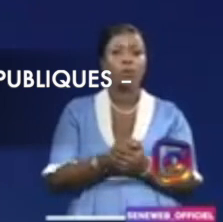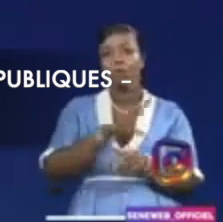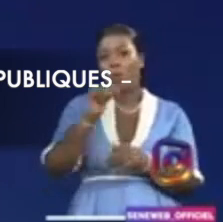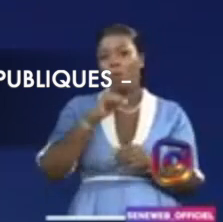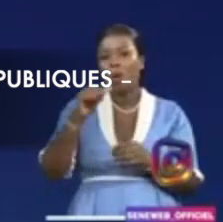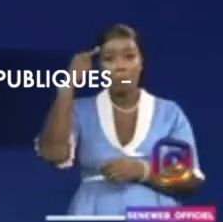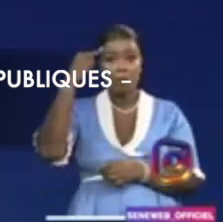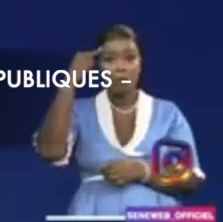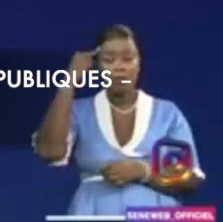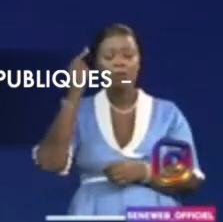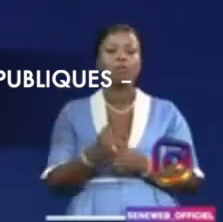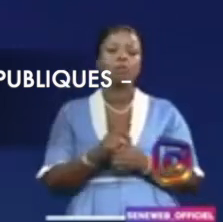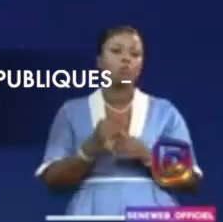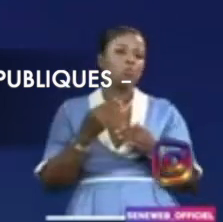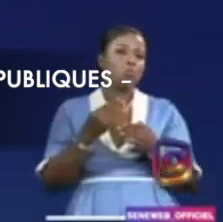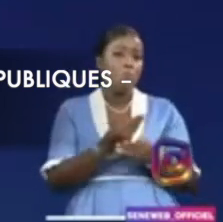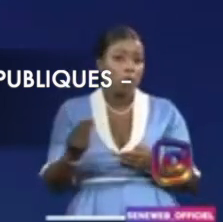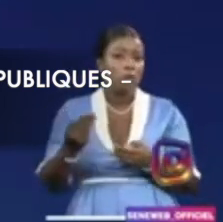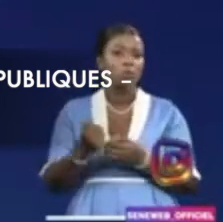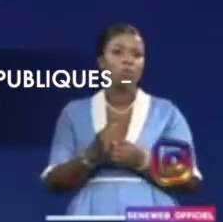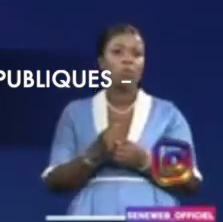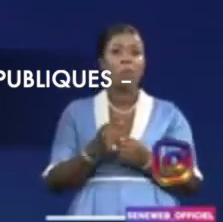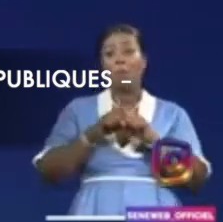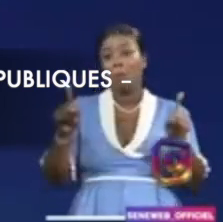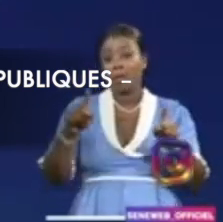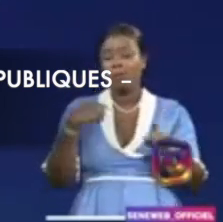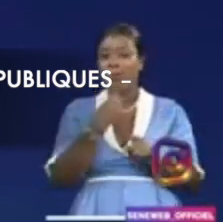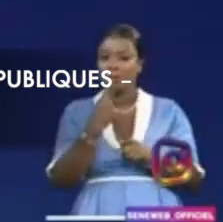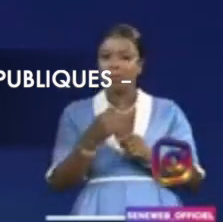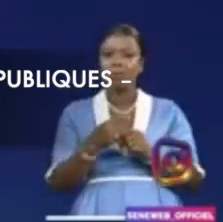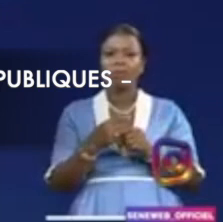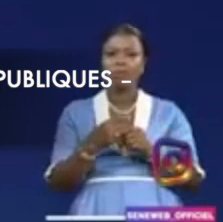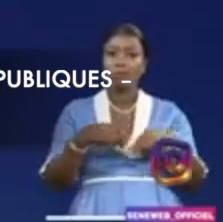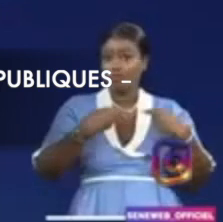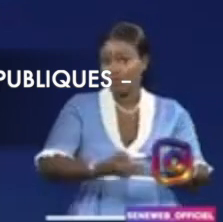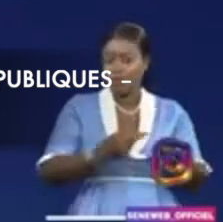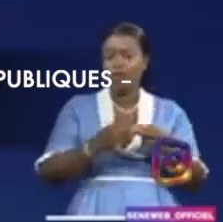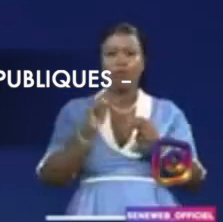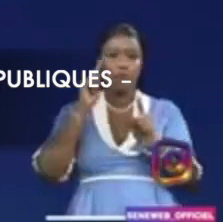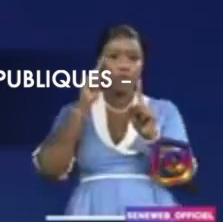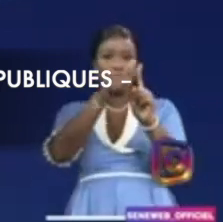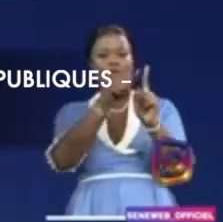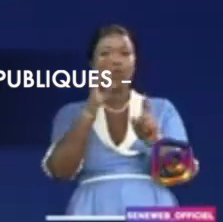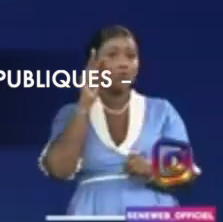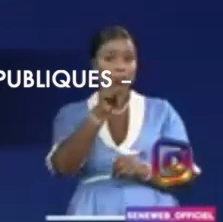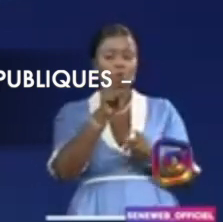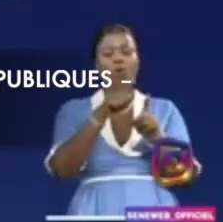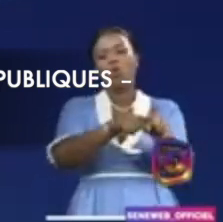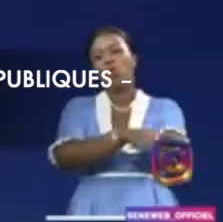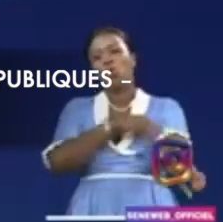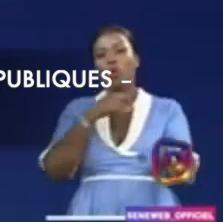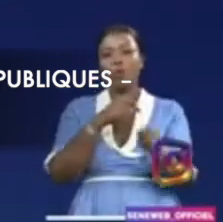non pas pensées dans le mode fast-track, mais qui repose sur une vision à long terme, qui transcende les